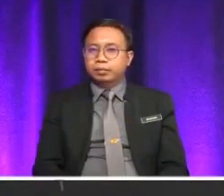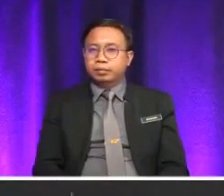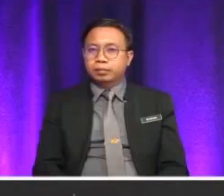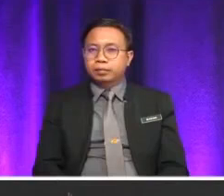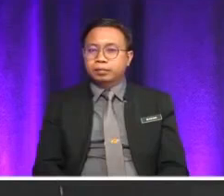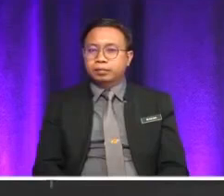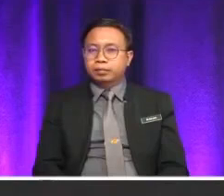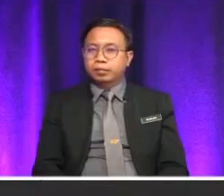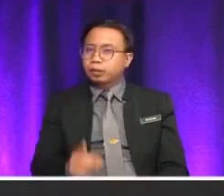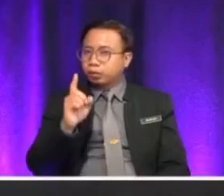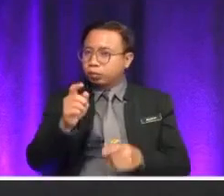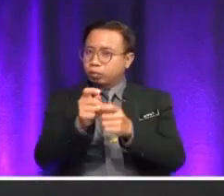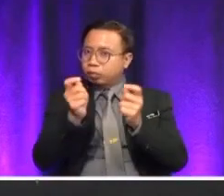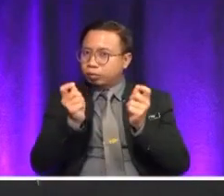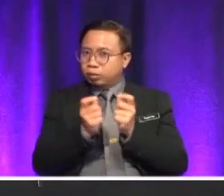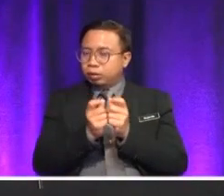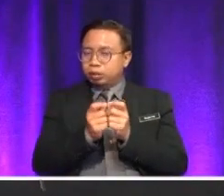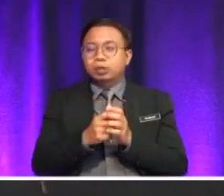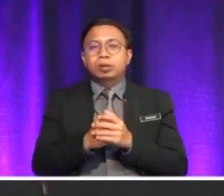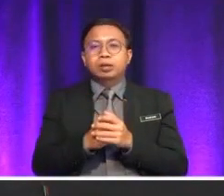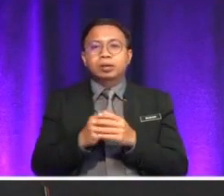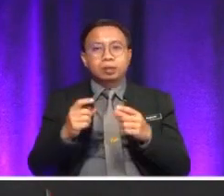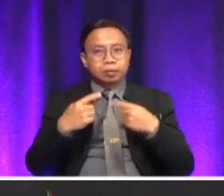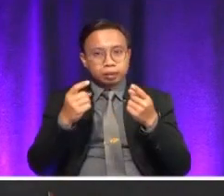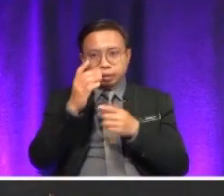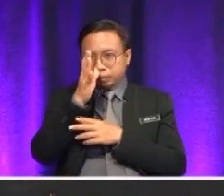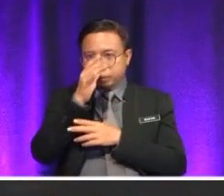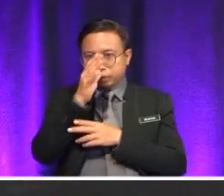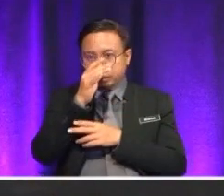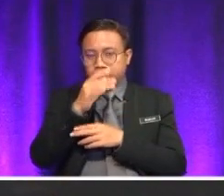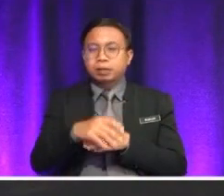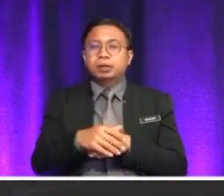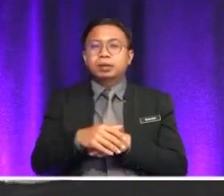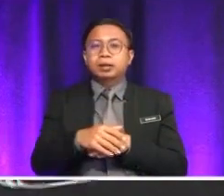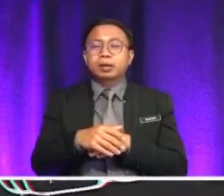Macam satu tempat. Contohlah saya pergi ke Melaka, Mani Manda.